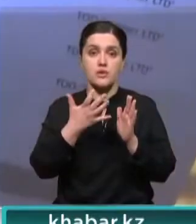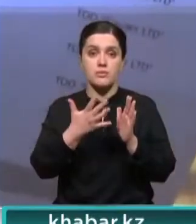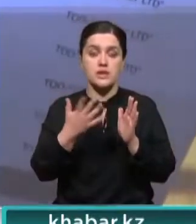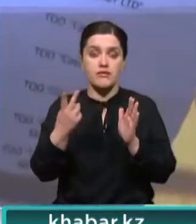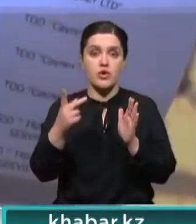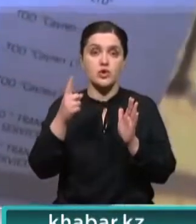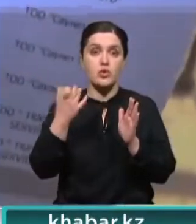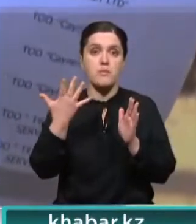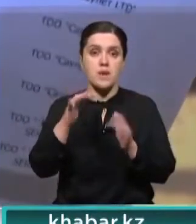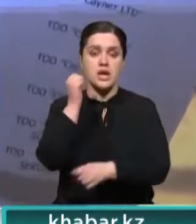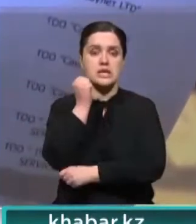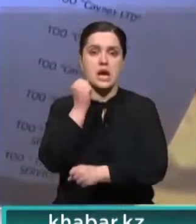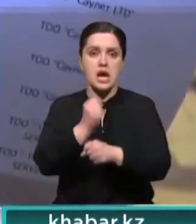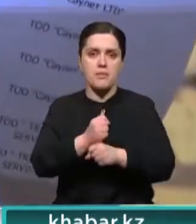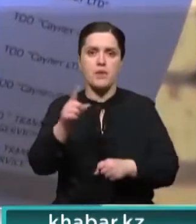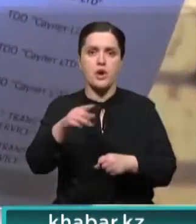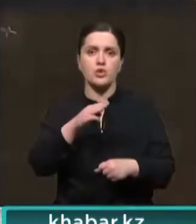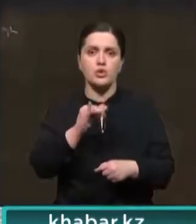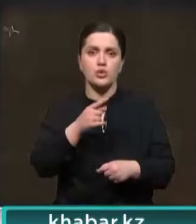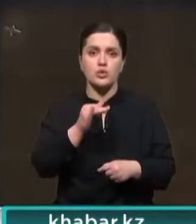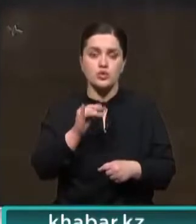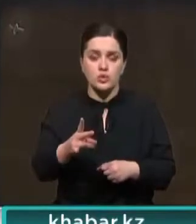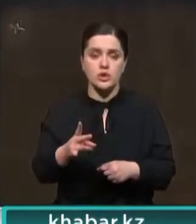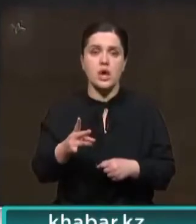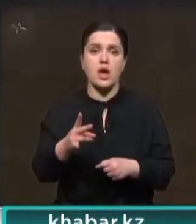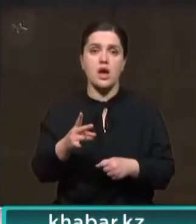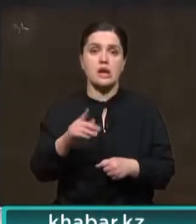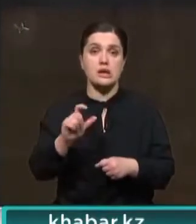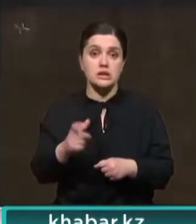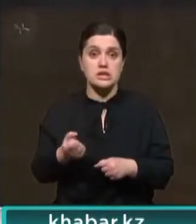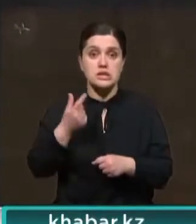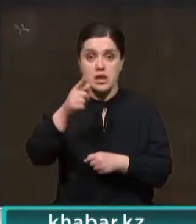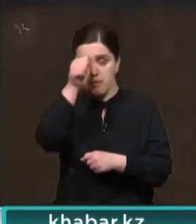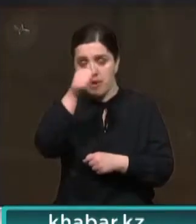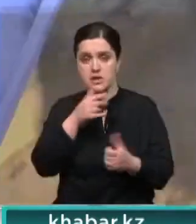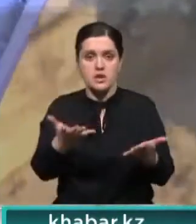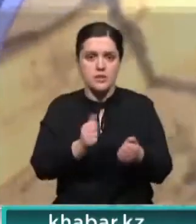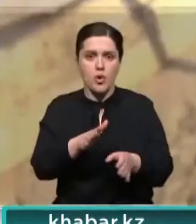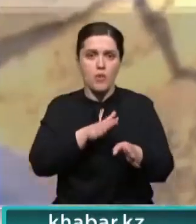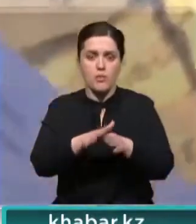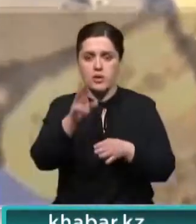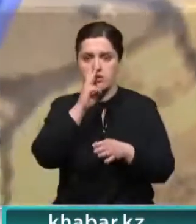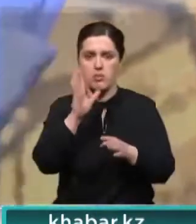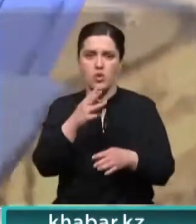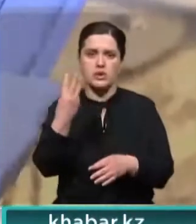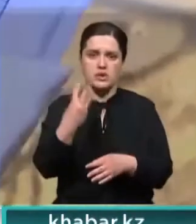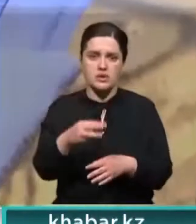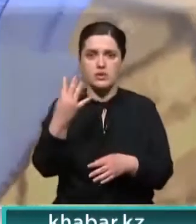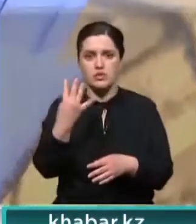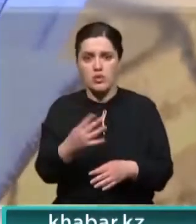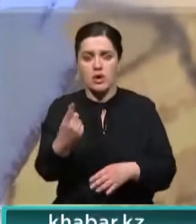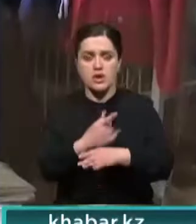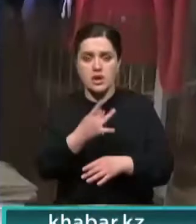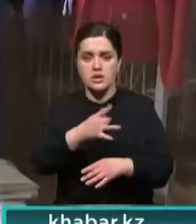552. 150 строителей Тургусунской ГЭС вот уже несколько месяцев не получают полностью зарплату. По 30-40 тысяч тенге раз в два, а порой